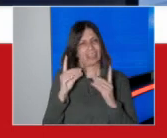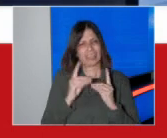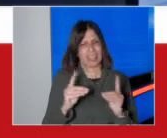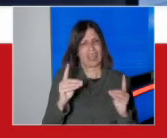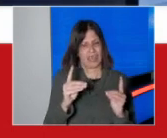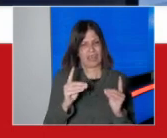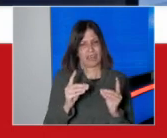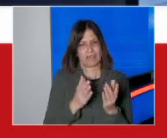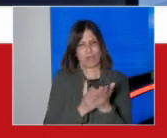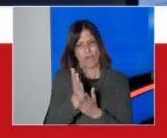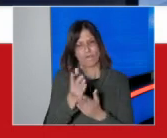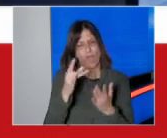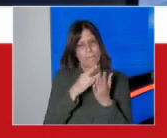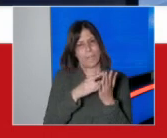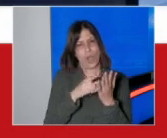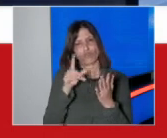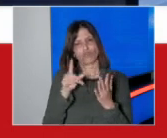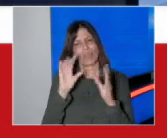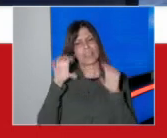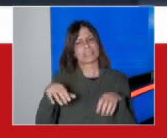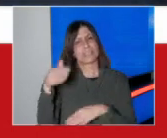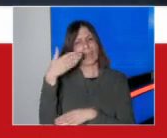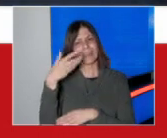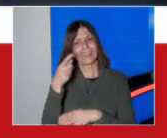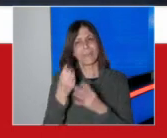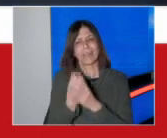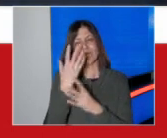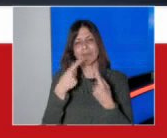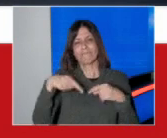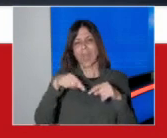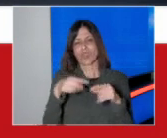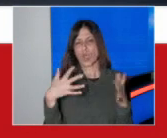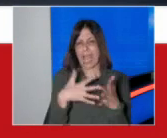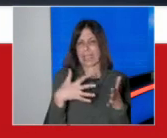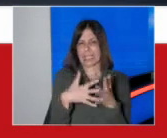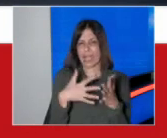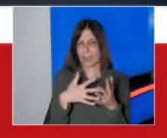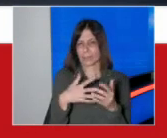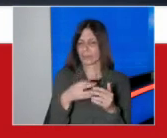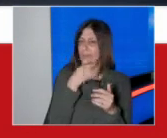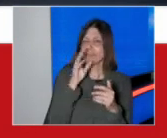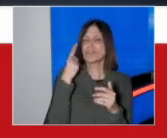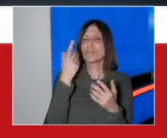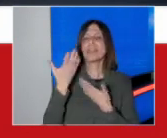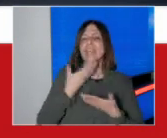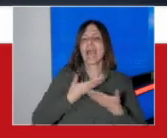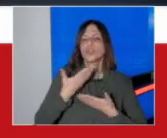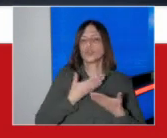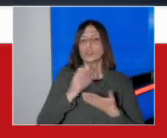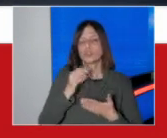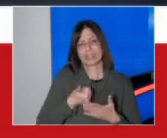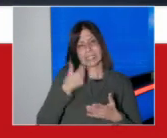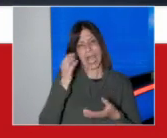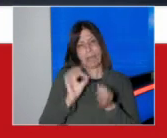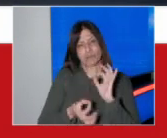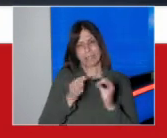שקבועה בחוק שנשיא המדינה מקים ועדות חקירה. כן. מה חשבת על הביקורת של, או ההתייחסות יותר נכון של שר